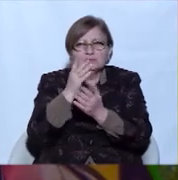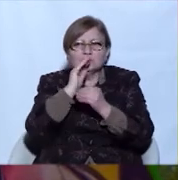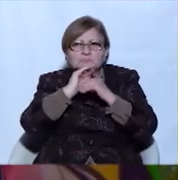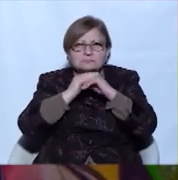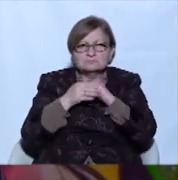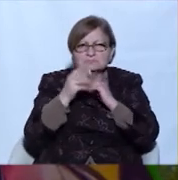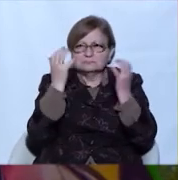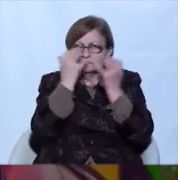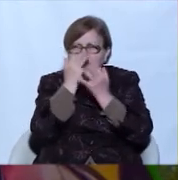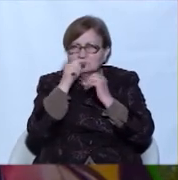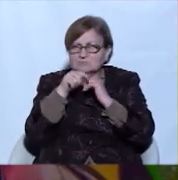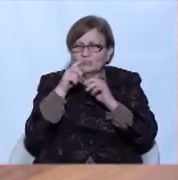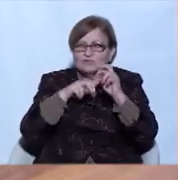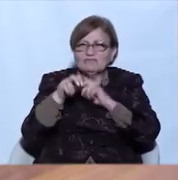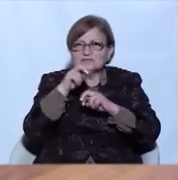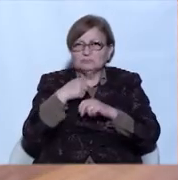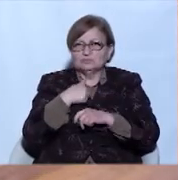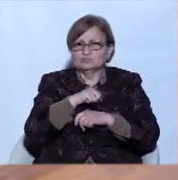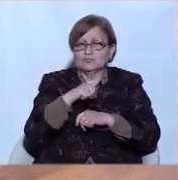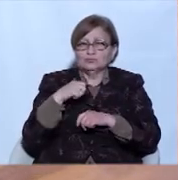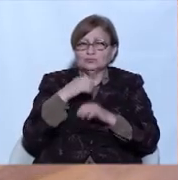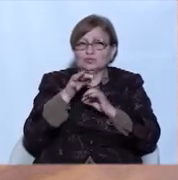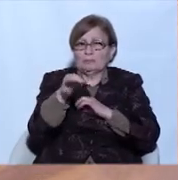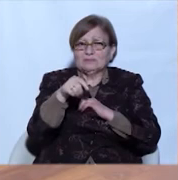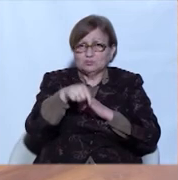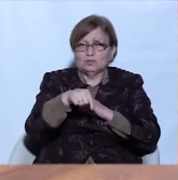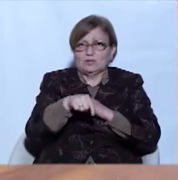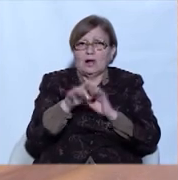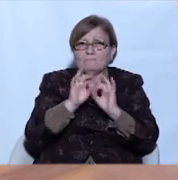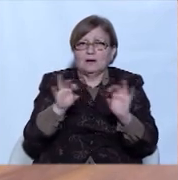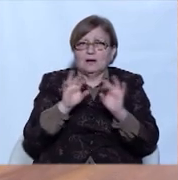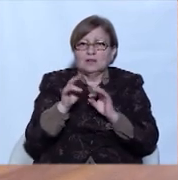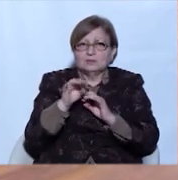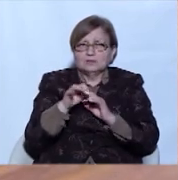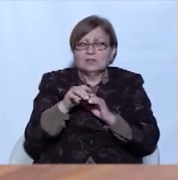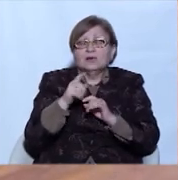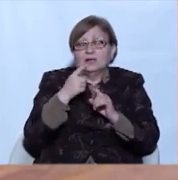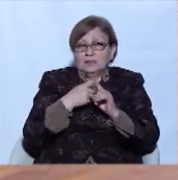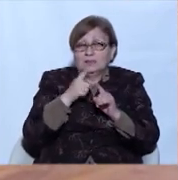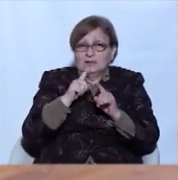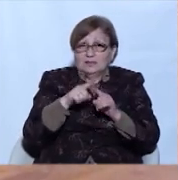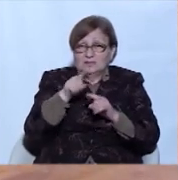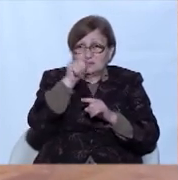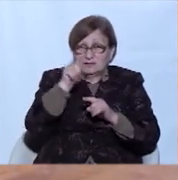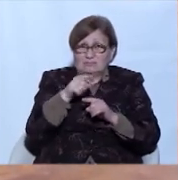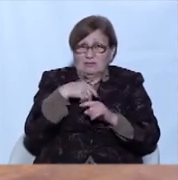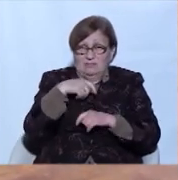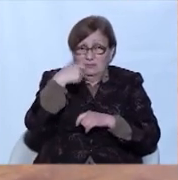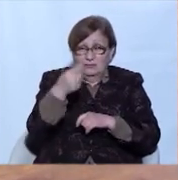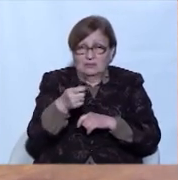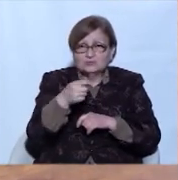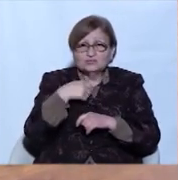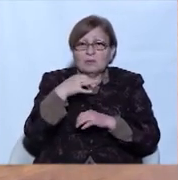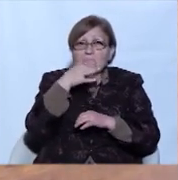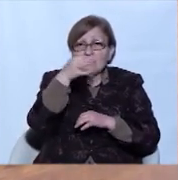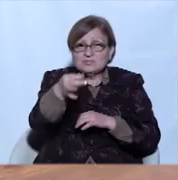შეფარული აზრი უნდა ვეძიოთ ჩვენ ამ ნოველაში, რა კიღა ეს კითხვაც დაისვა, რომელზე